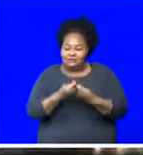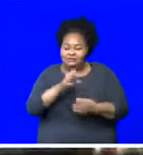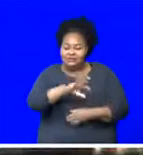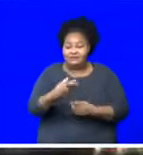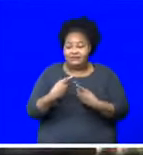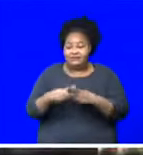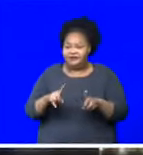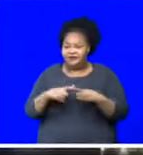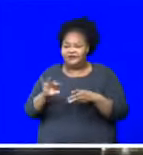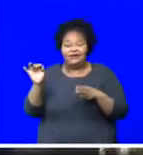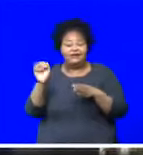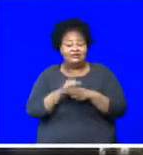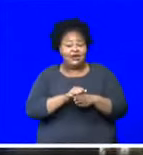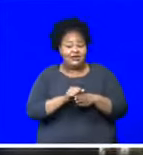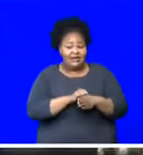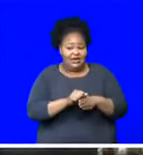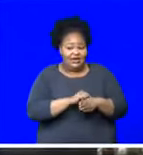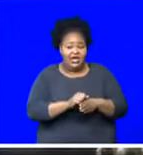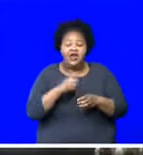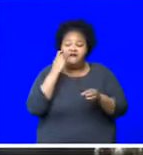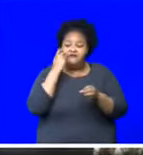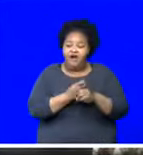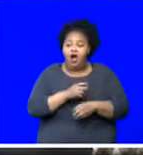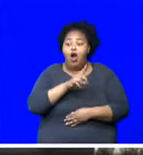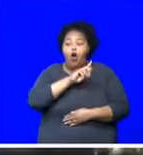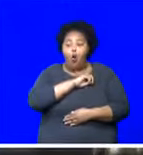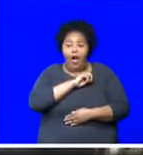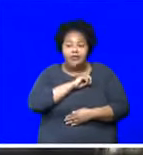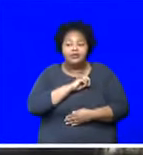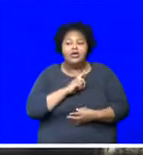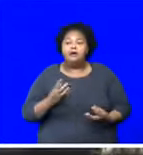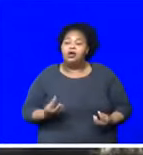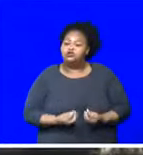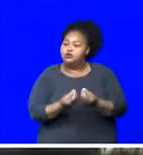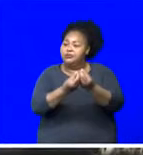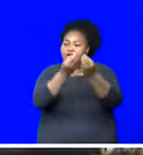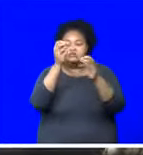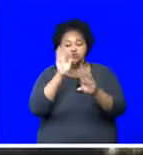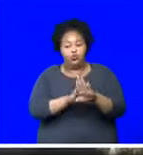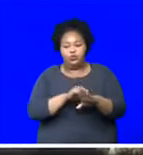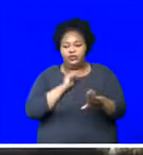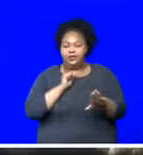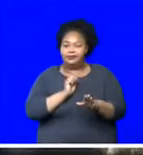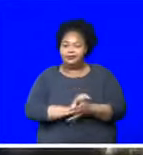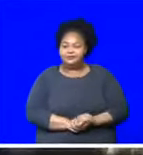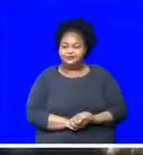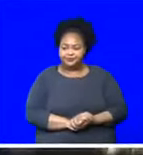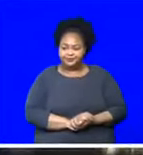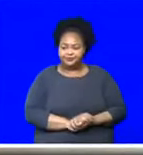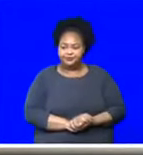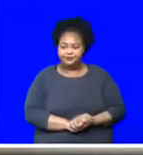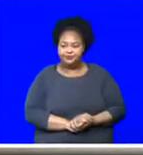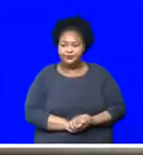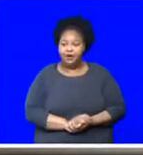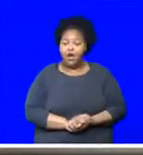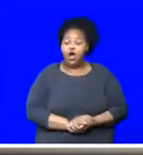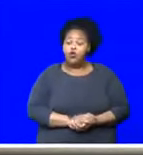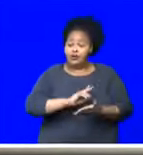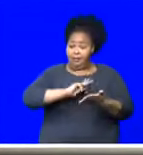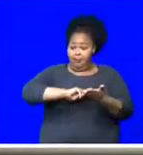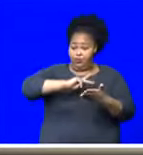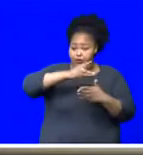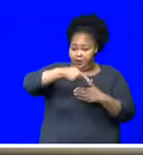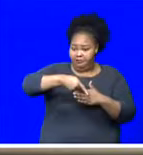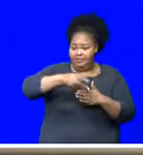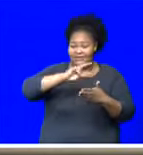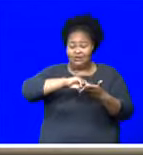njengoba asuke angadi ukuthi alungiselela ini. Kukhona tinhlelo lesisadizama esigabeni